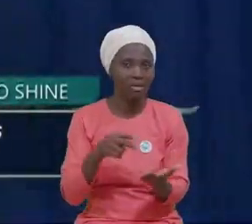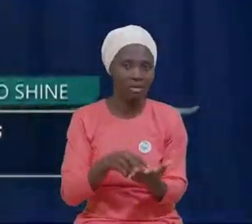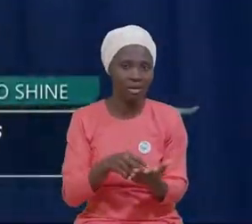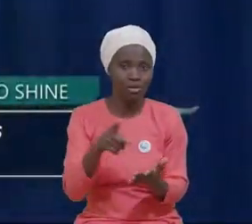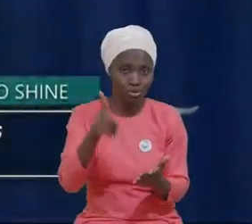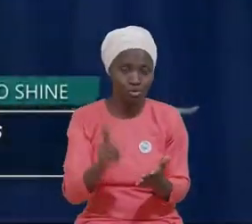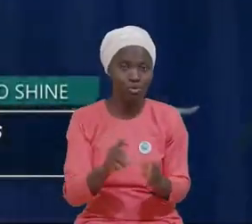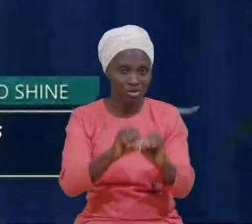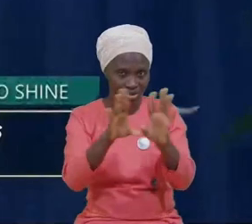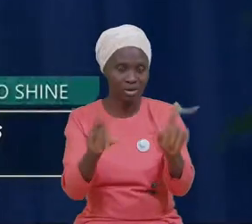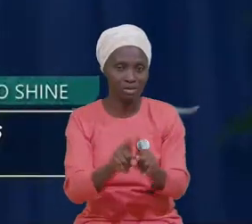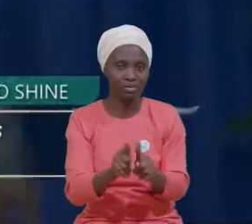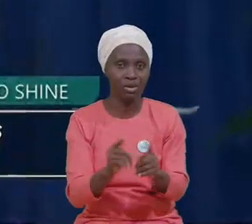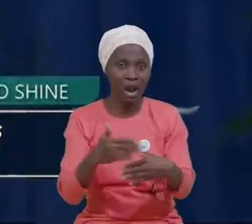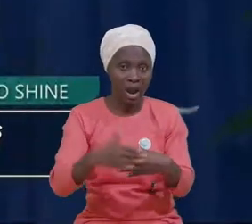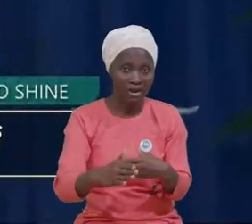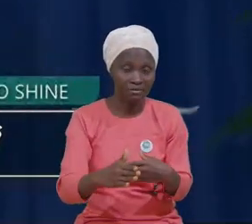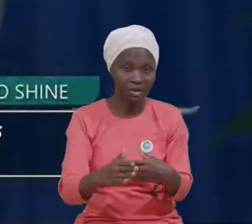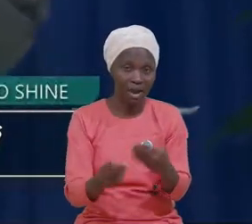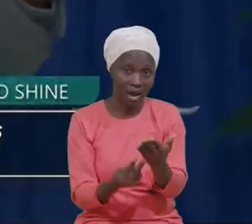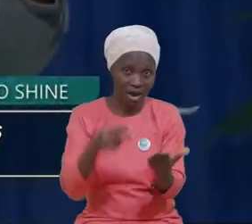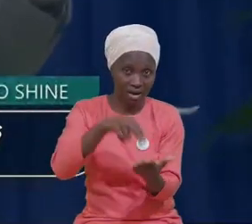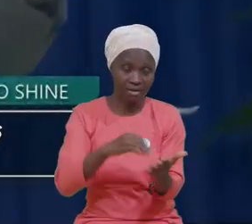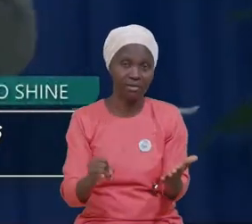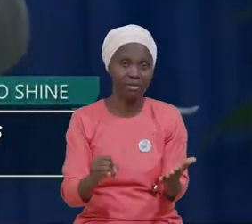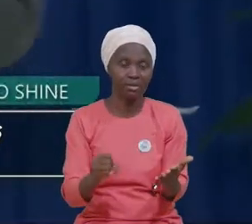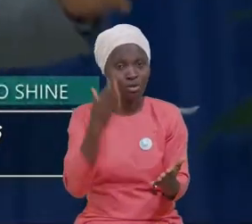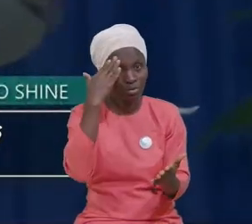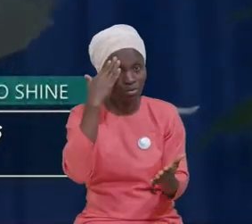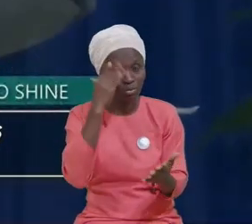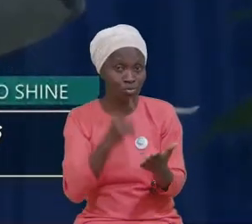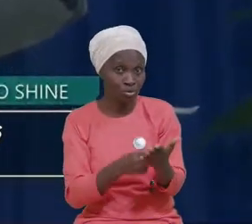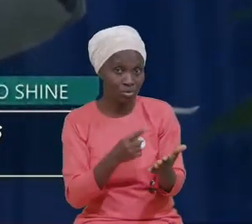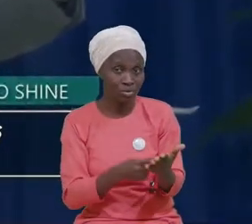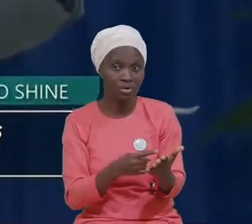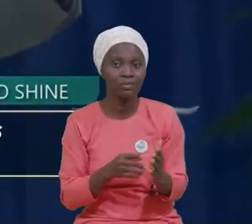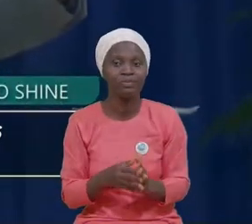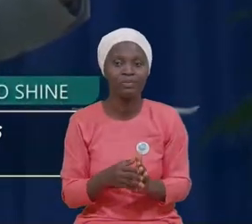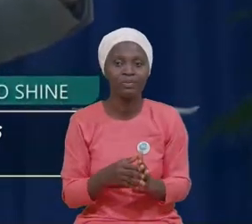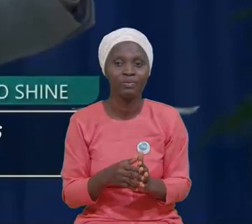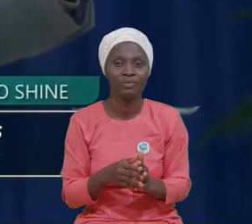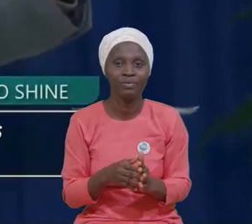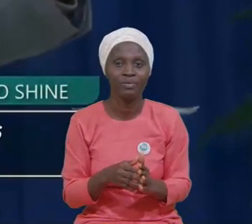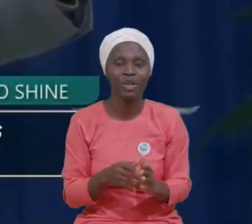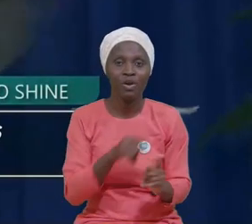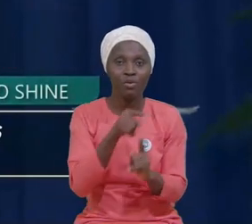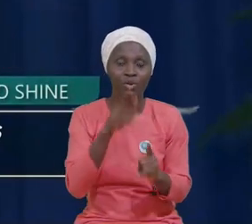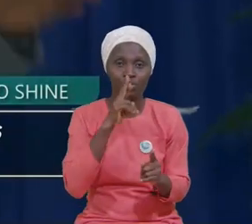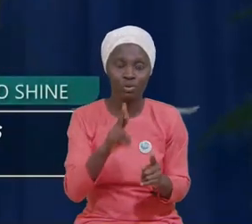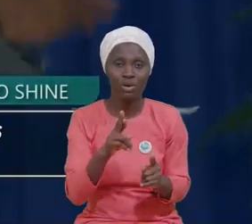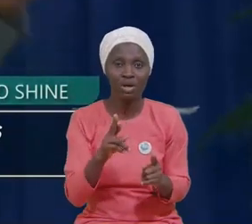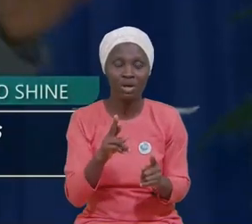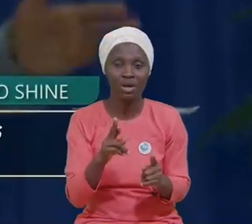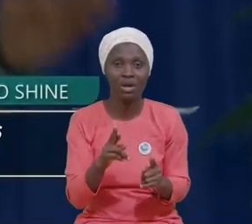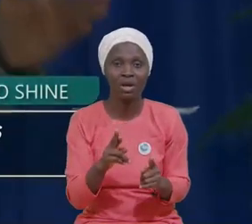Tu dois briller après s'être levé. Et parfois, quand il y a deux parties à une